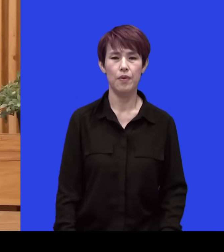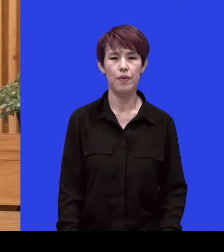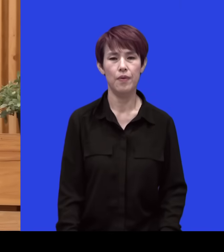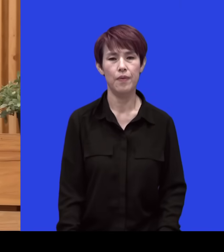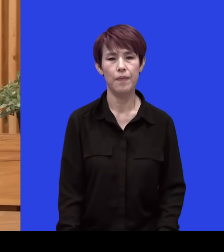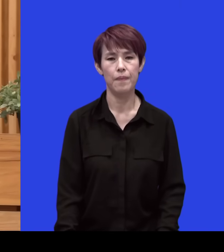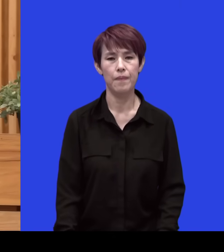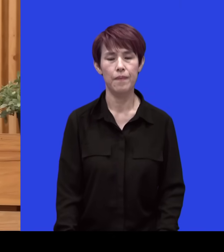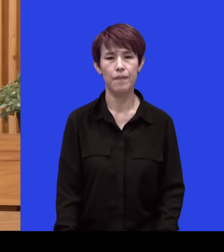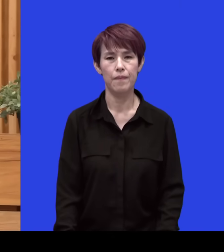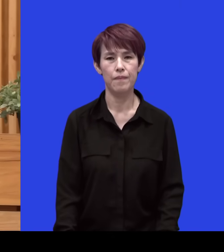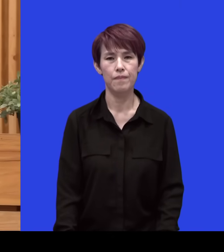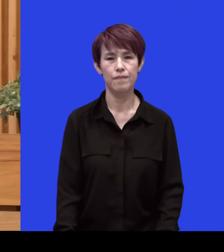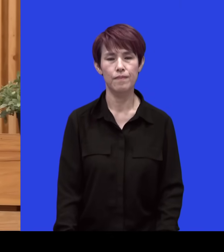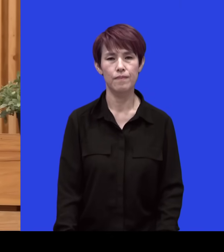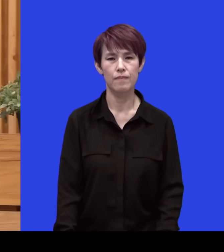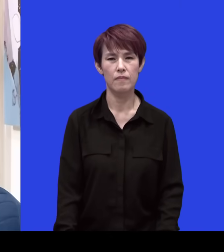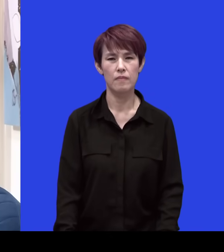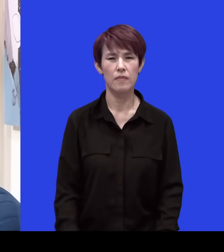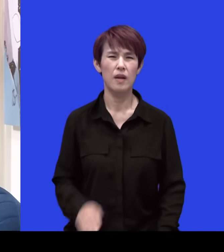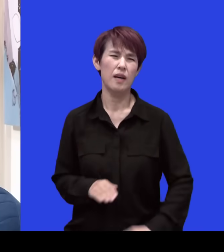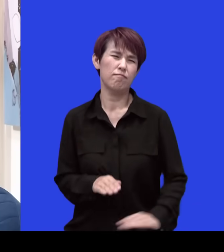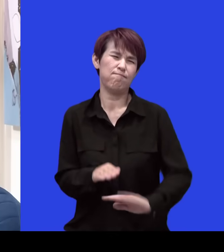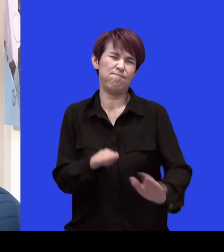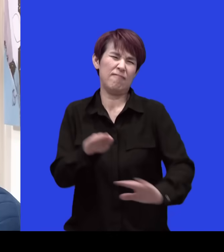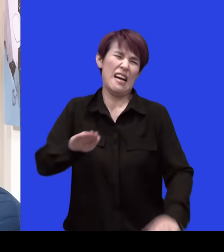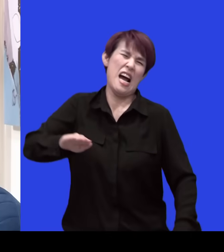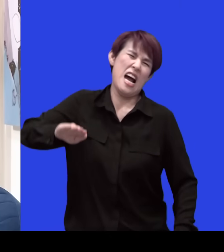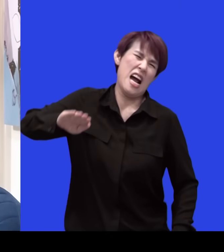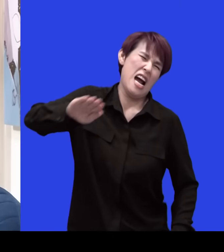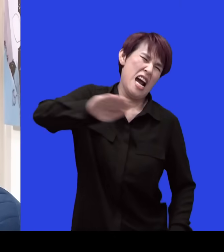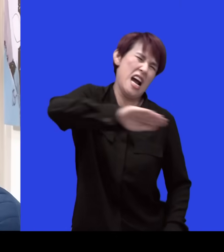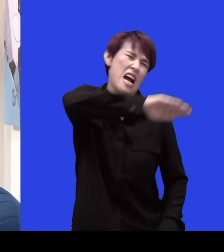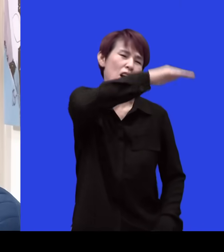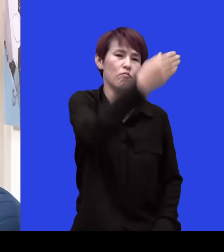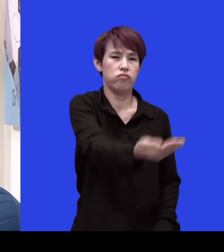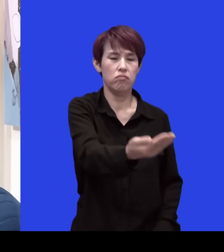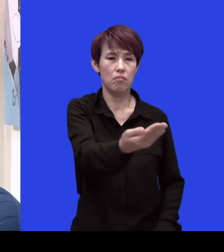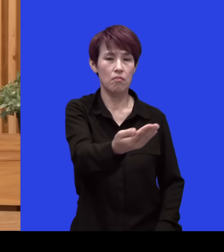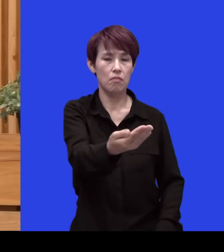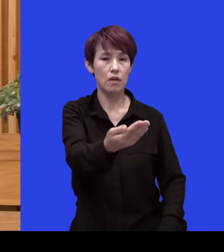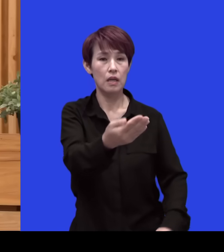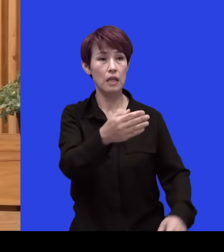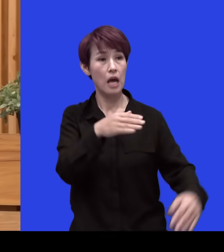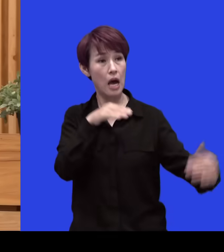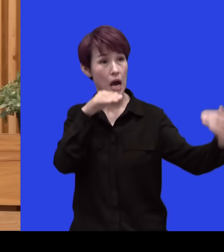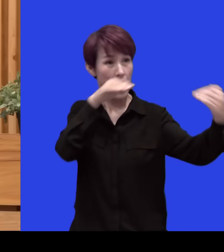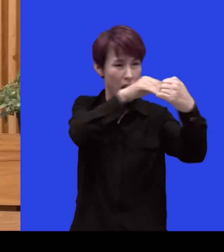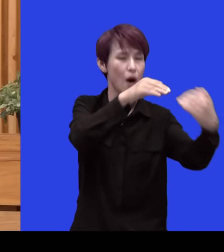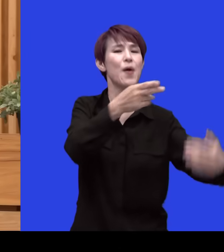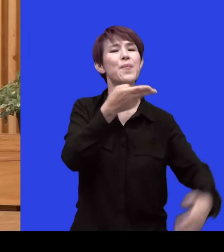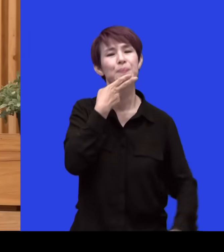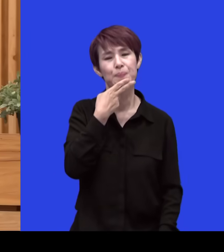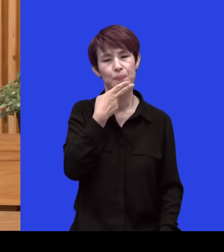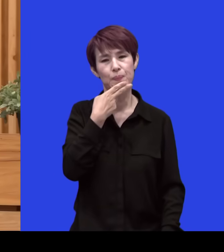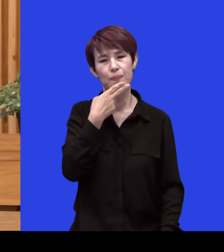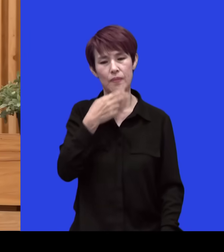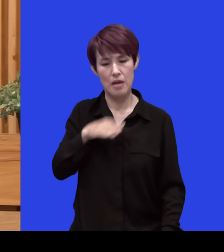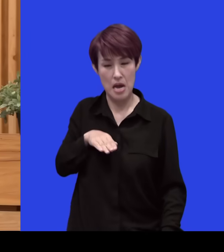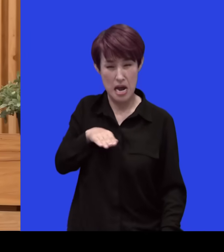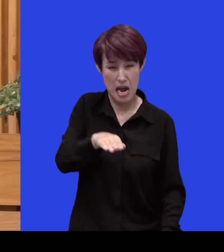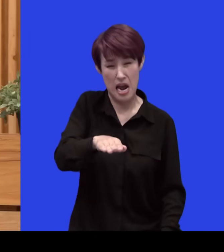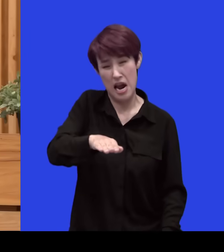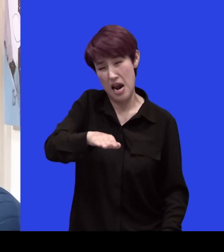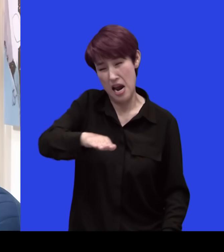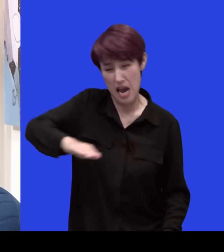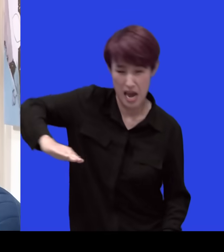넘어갔어. 전복됐어요. 예. 근데 다른 차하고 안 부딪힌 게 다행이죠. 아, 혼자 그냥. 그래서 혼자